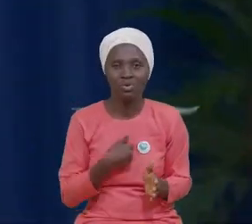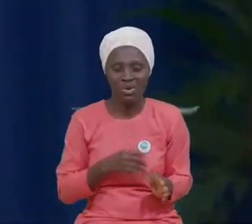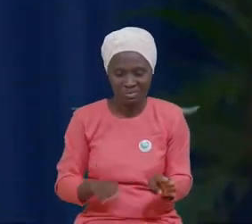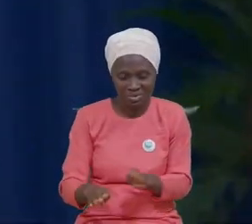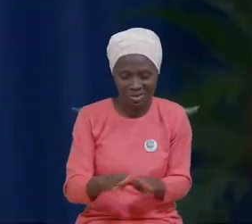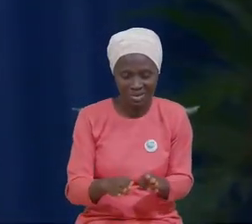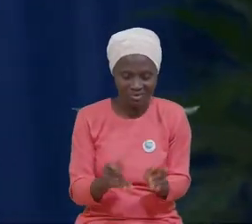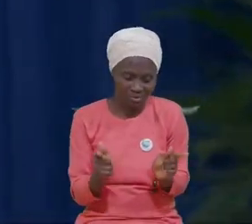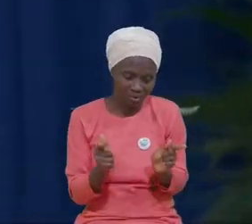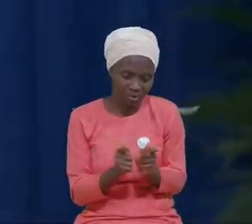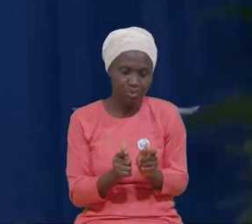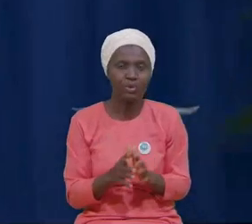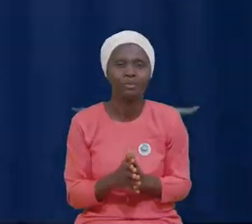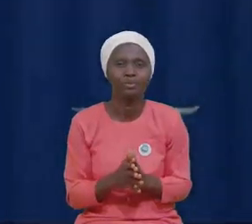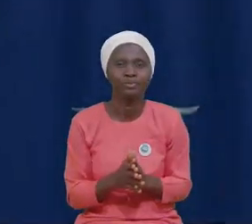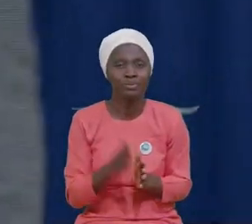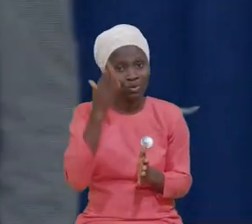Et nous agissons petitement.